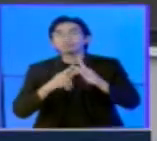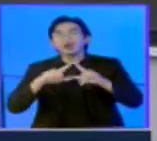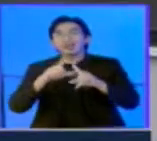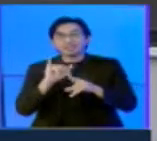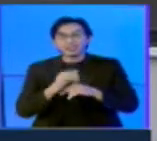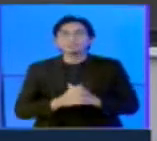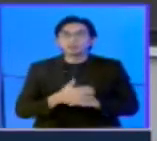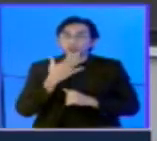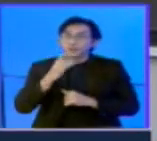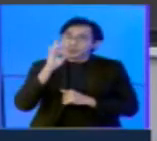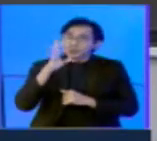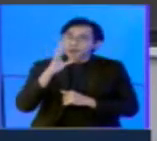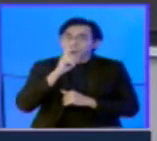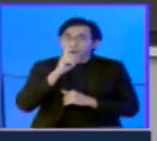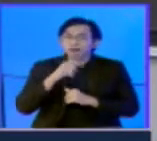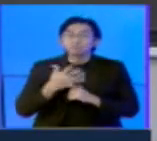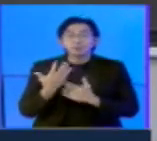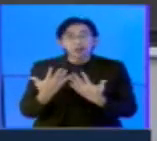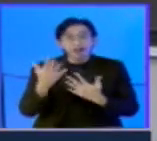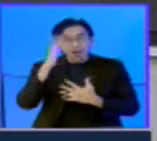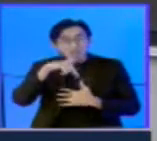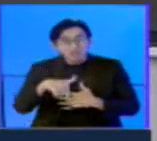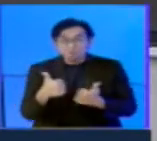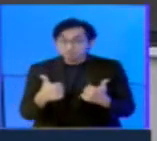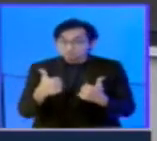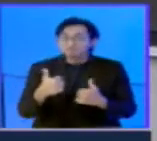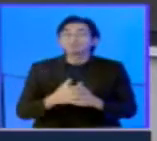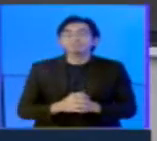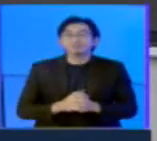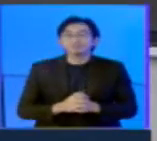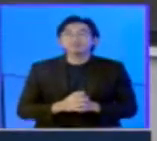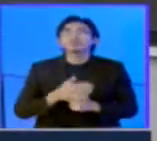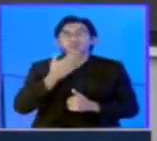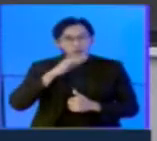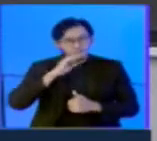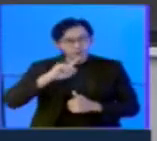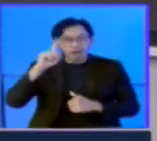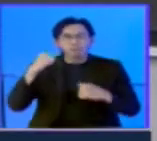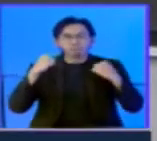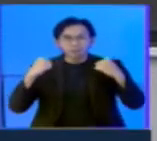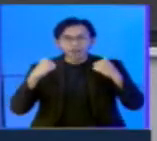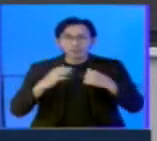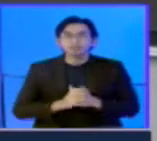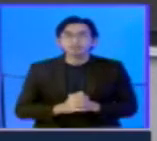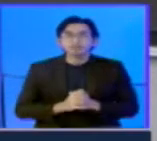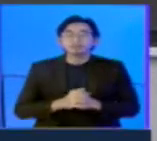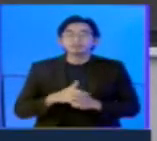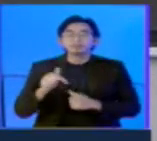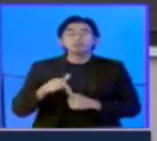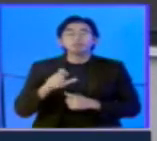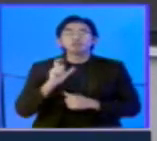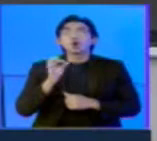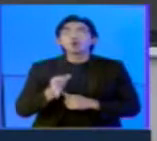ini? Selamat siang, Alhamdulillah. Salam sehat. Ya, Pak Jumadi, bagaimana cara Kota Tegal untuk mengantisipasi warganya